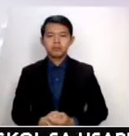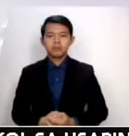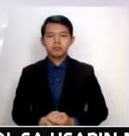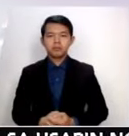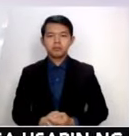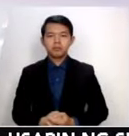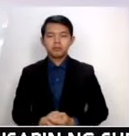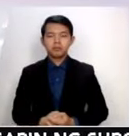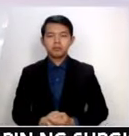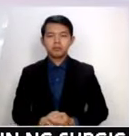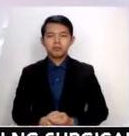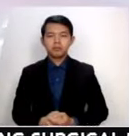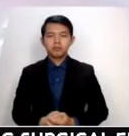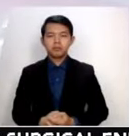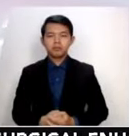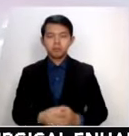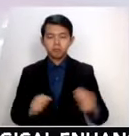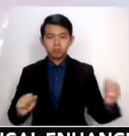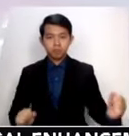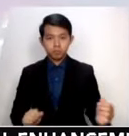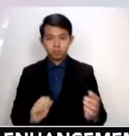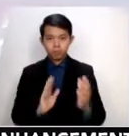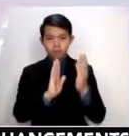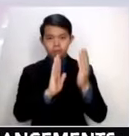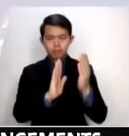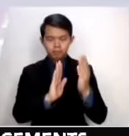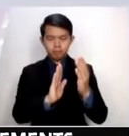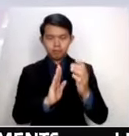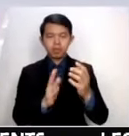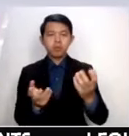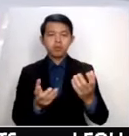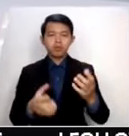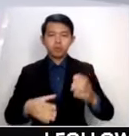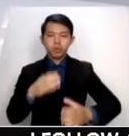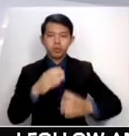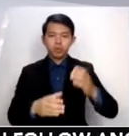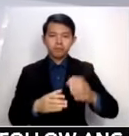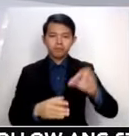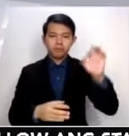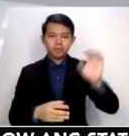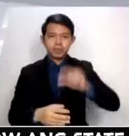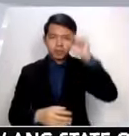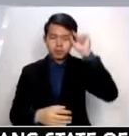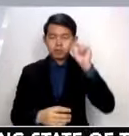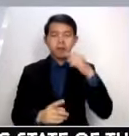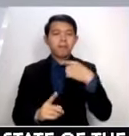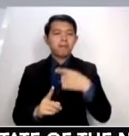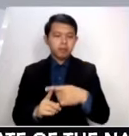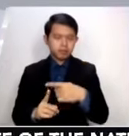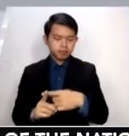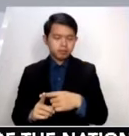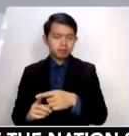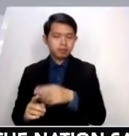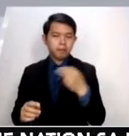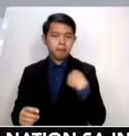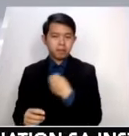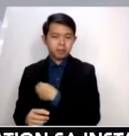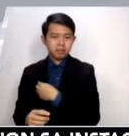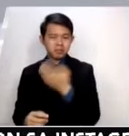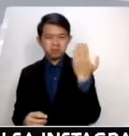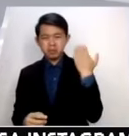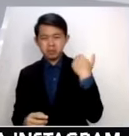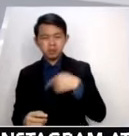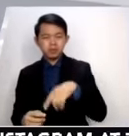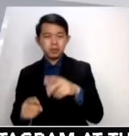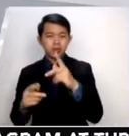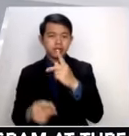Nagkaharap sa korte si Pastor Apollo Kibuloy at isa sa mga dating miyembro ng Kingdom of Jesus Christ na muna'y biktima ng